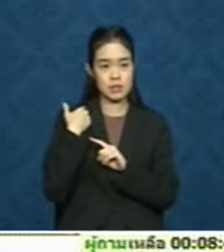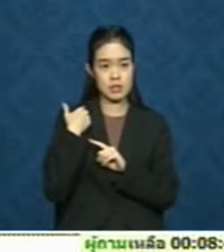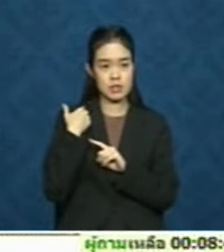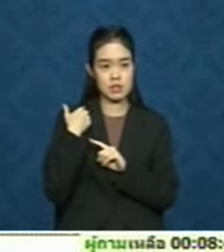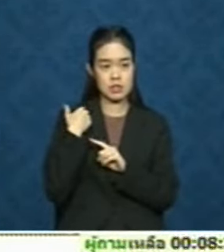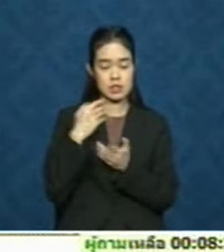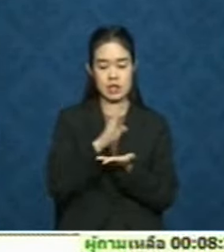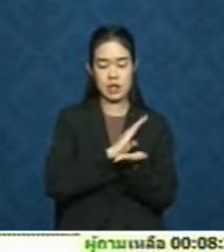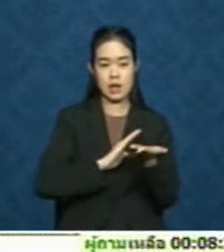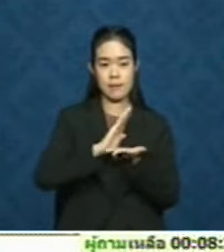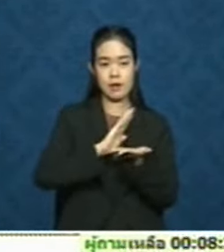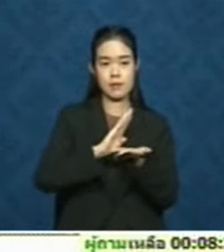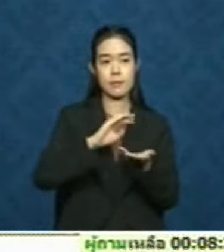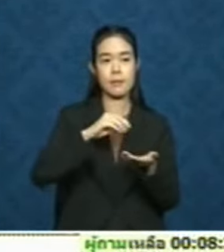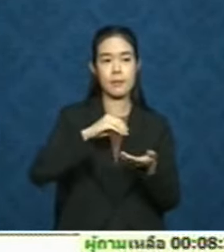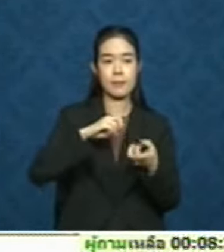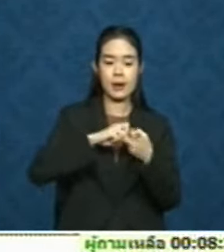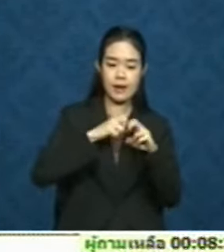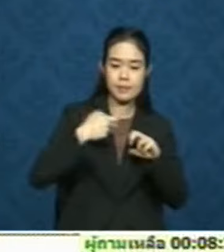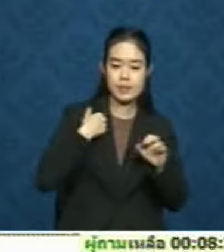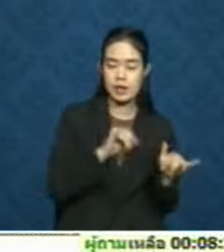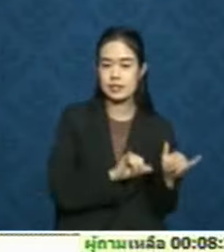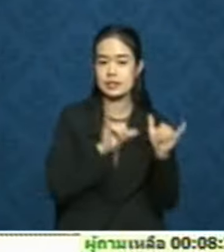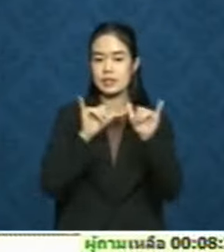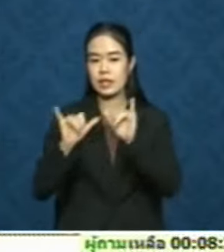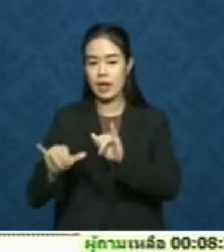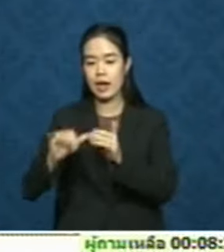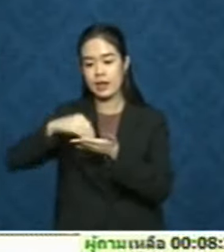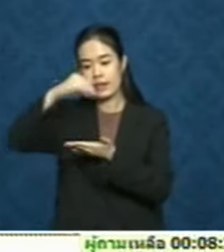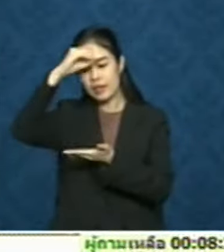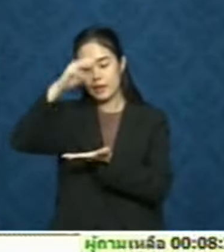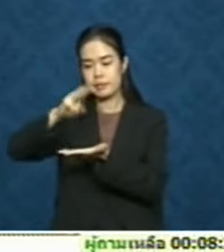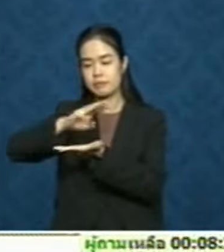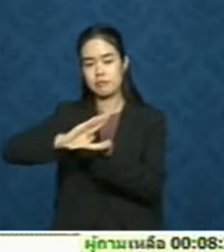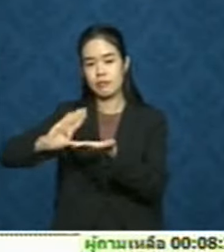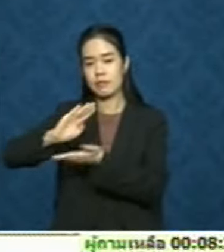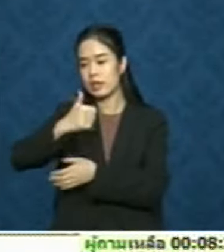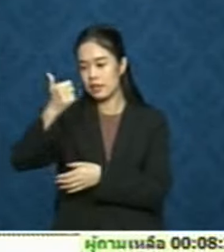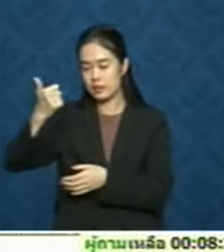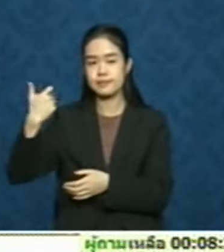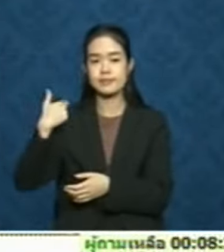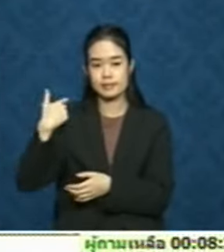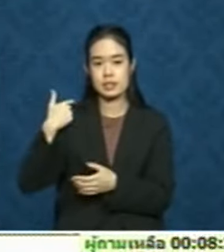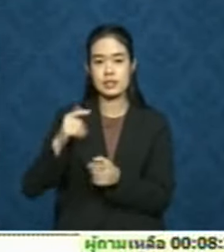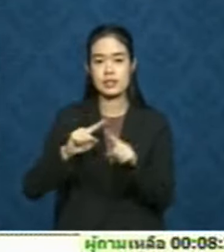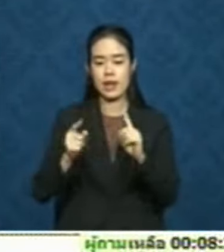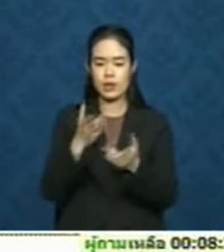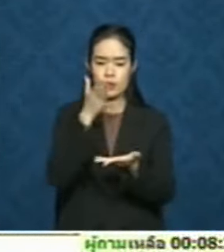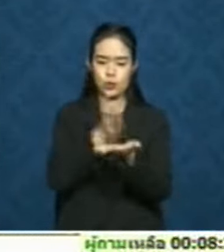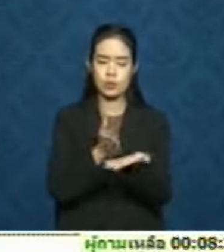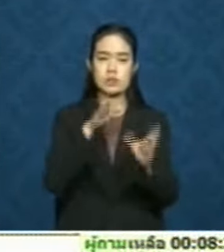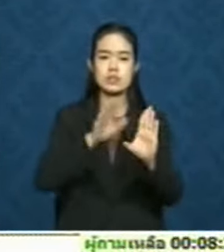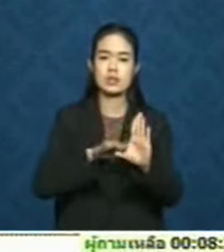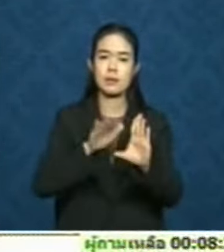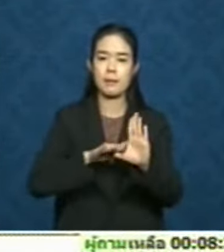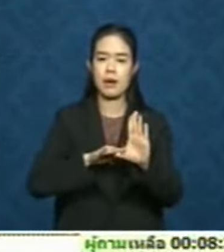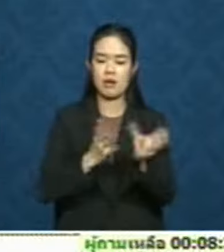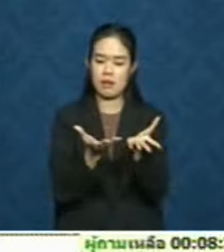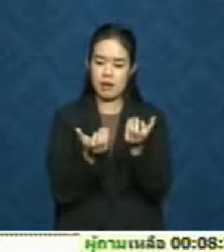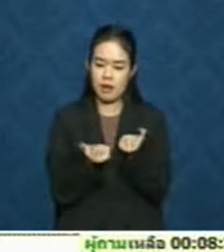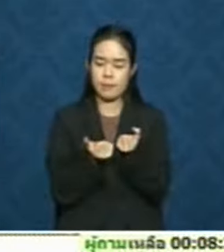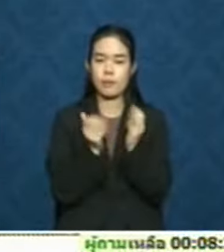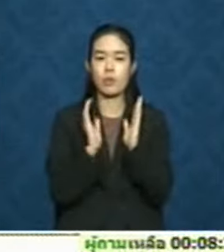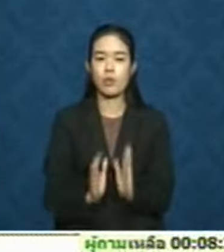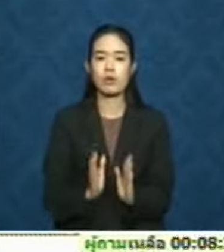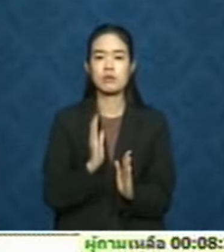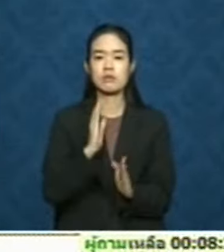ญหาแม้กระทั่งธรรมศาสตร์ก็เคยมีปัญหาทหารยึดอาคารไปก็ส่งไปเรียนที่อื่นแต่ว่างดรับเนี่ยไม่เคยปร